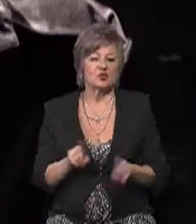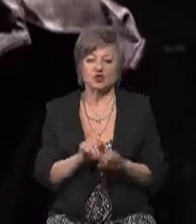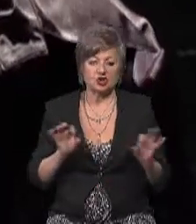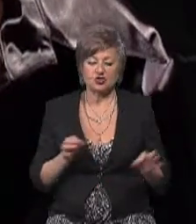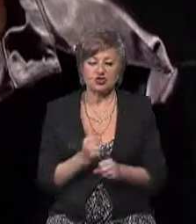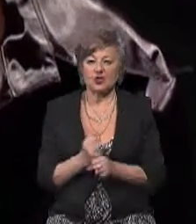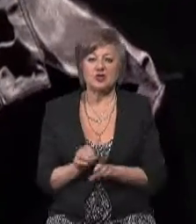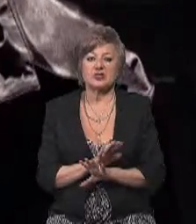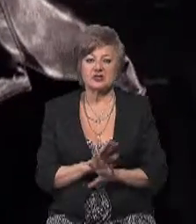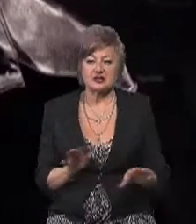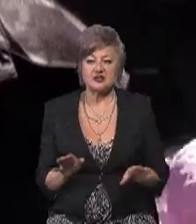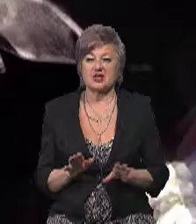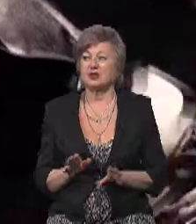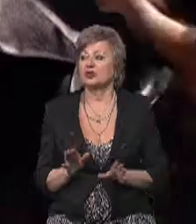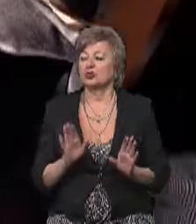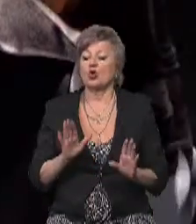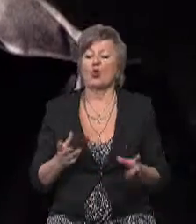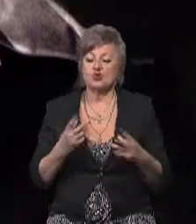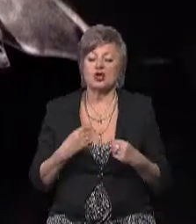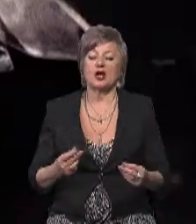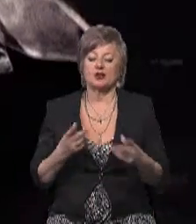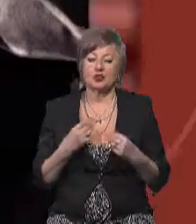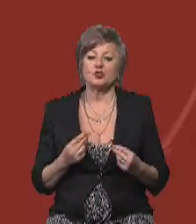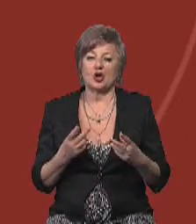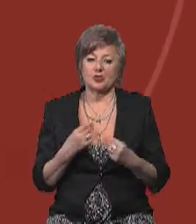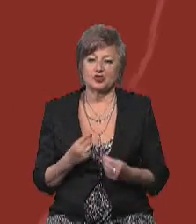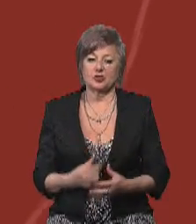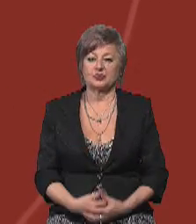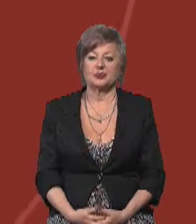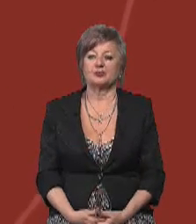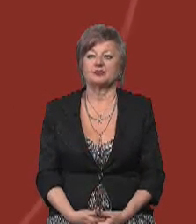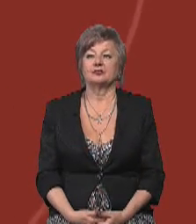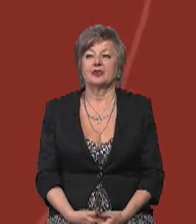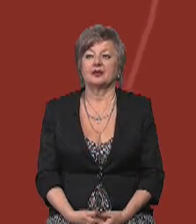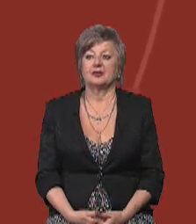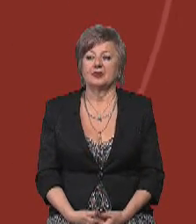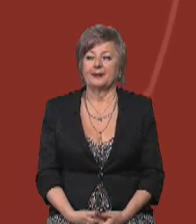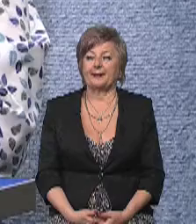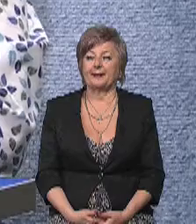на своїх місцях і тільки обіцяють, обіцяють і обіцяють.